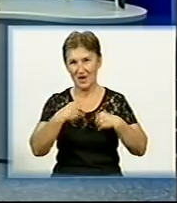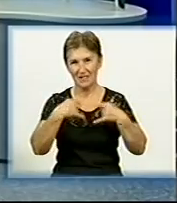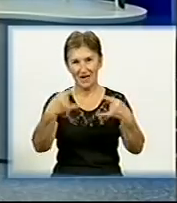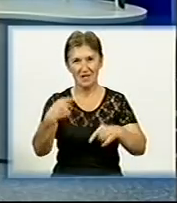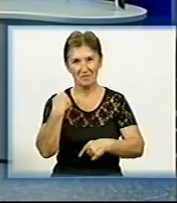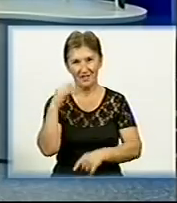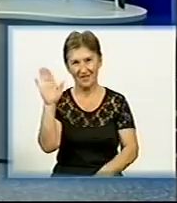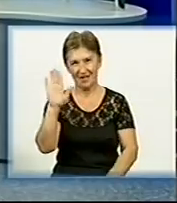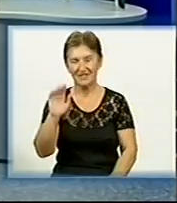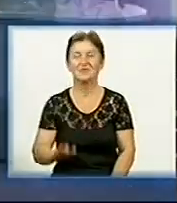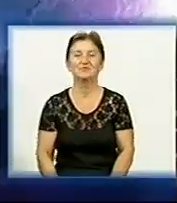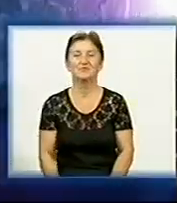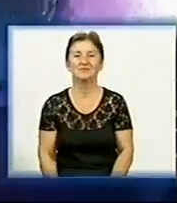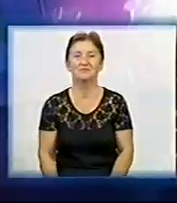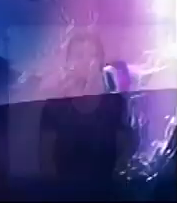«Кіровоград».